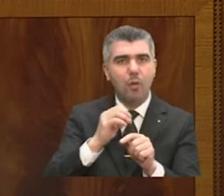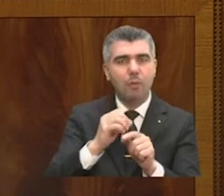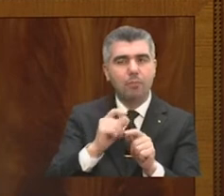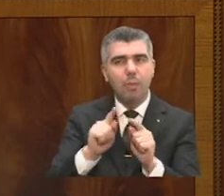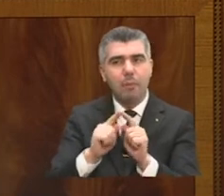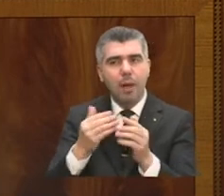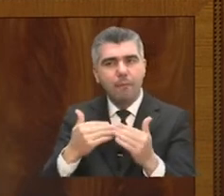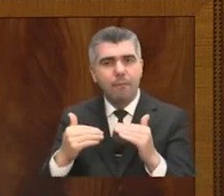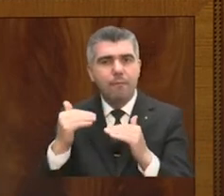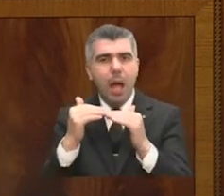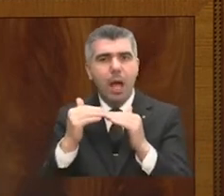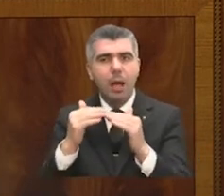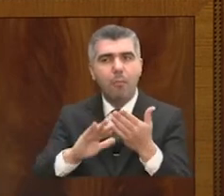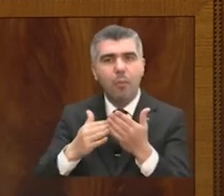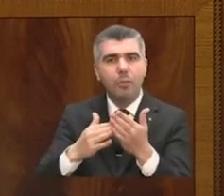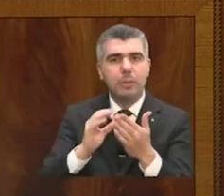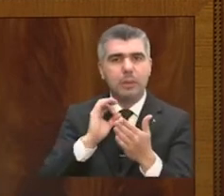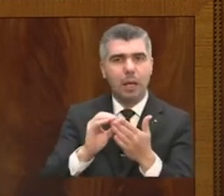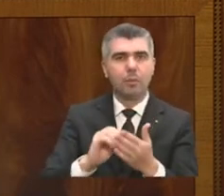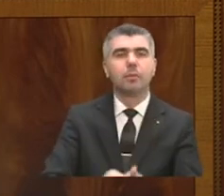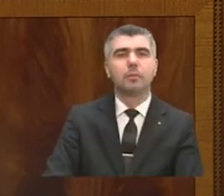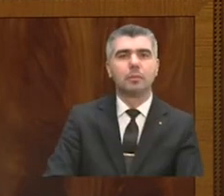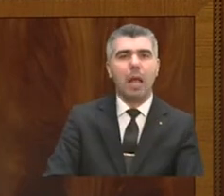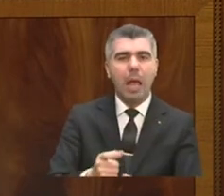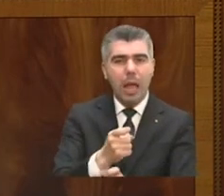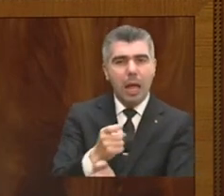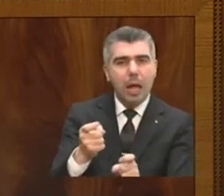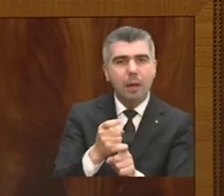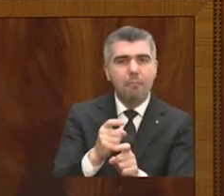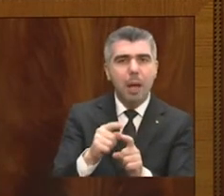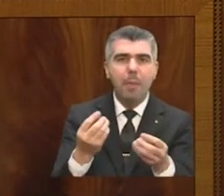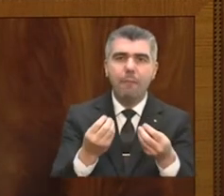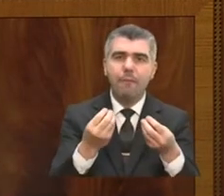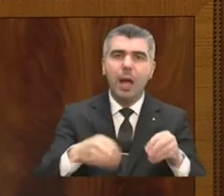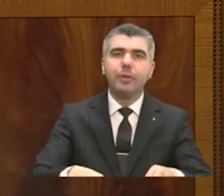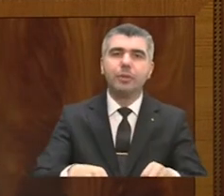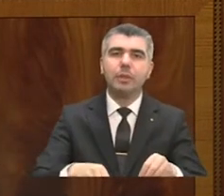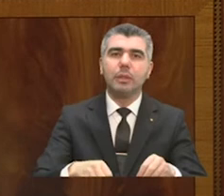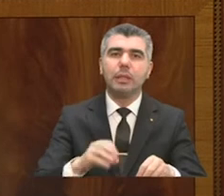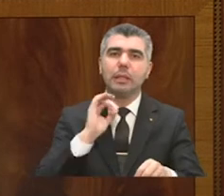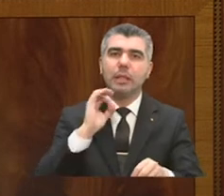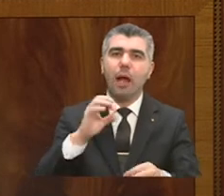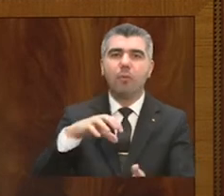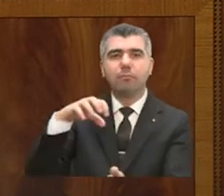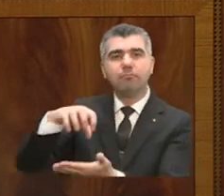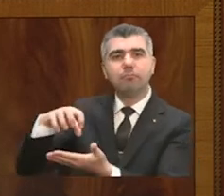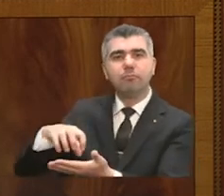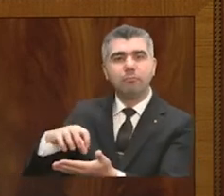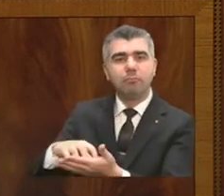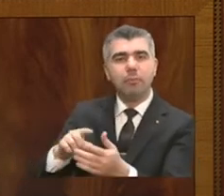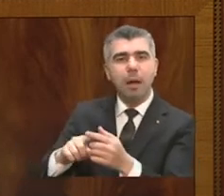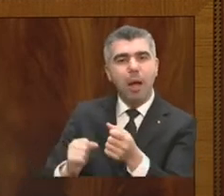ce type de résolution provocative qui sont en fait